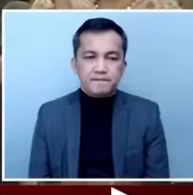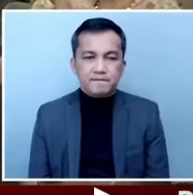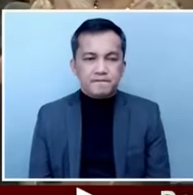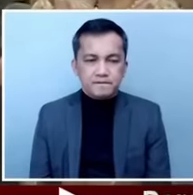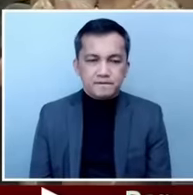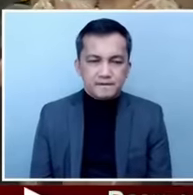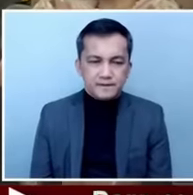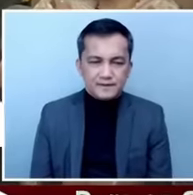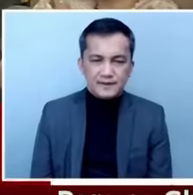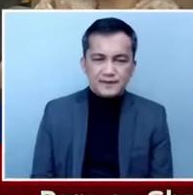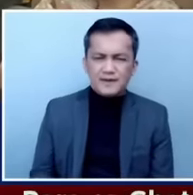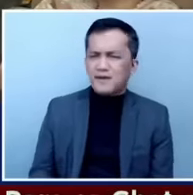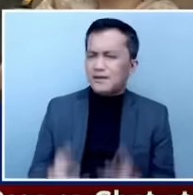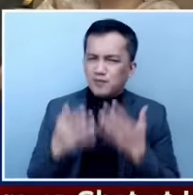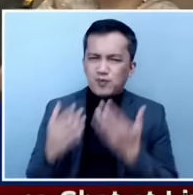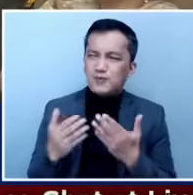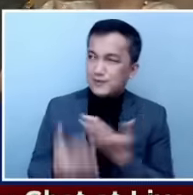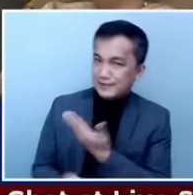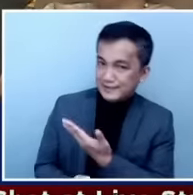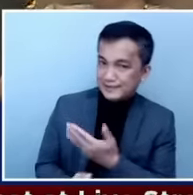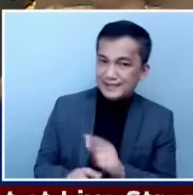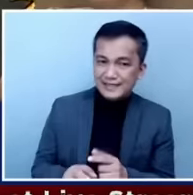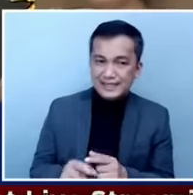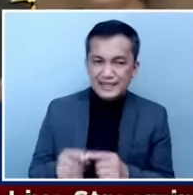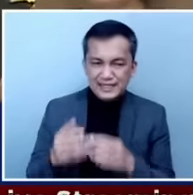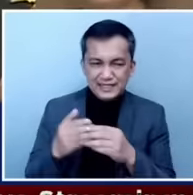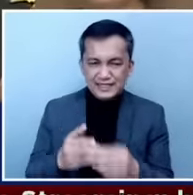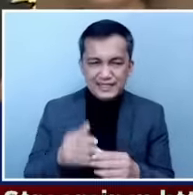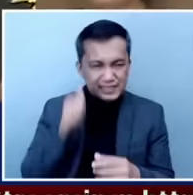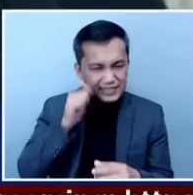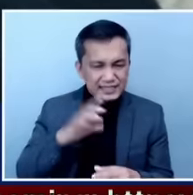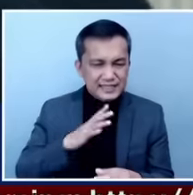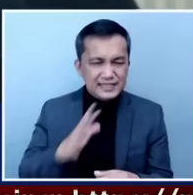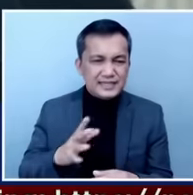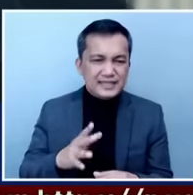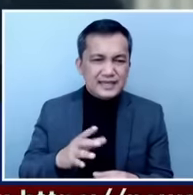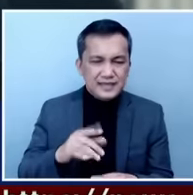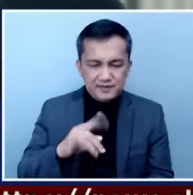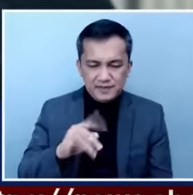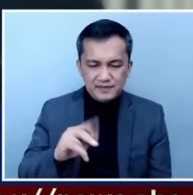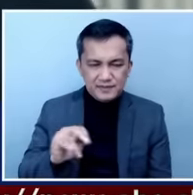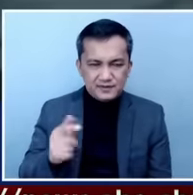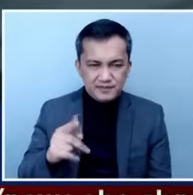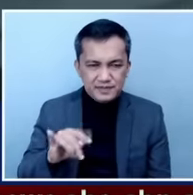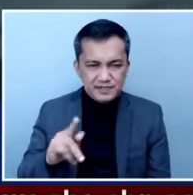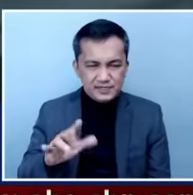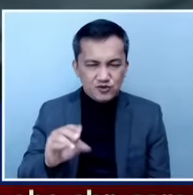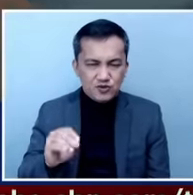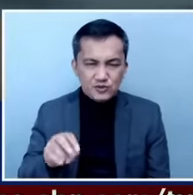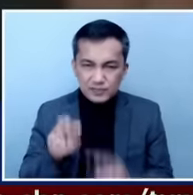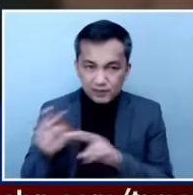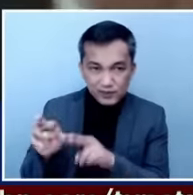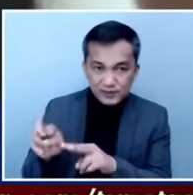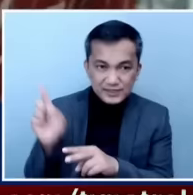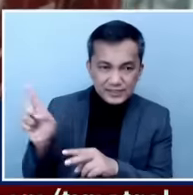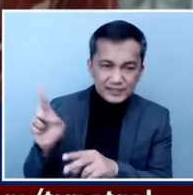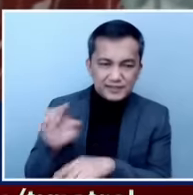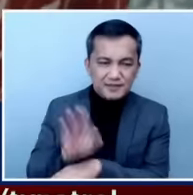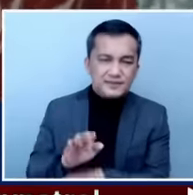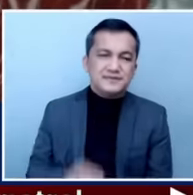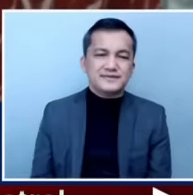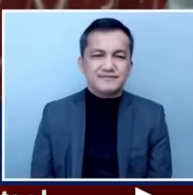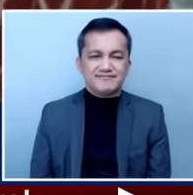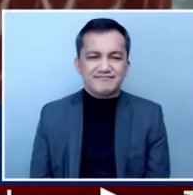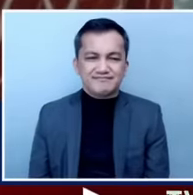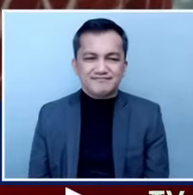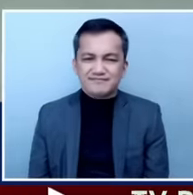Umaapaw ang pasasalamat ng leading ladies ng Pirapirasong Paraiso sa mga tumutok sa kanila tuwing hapon.